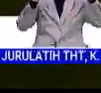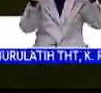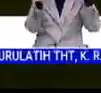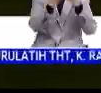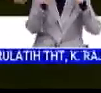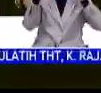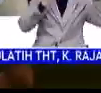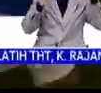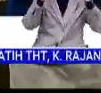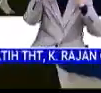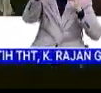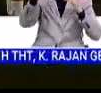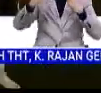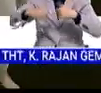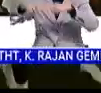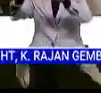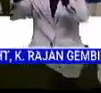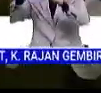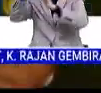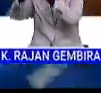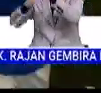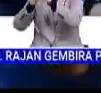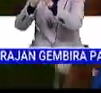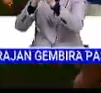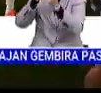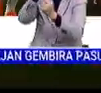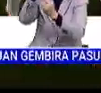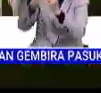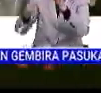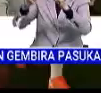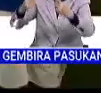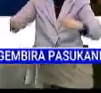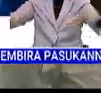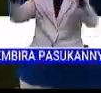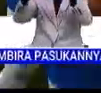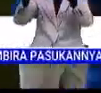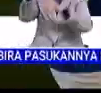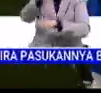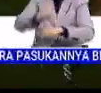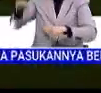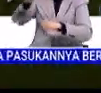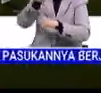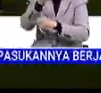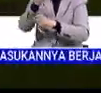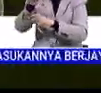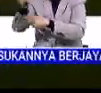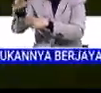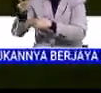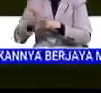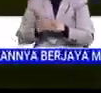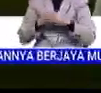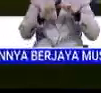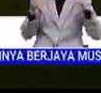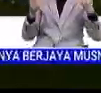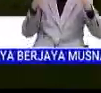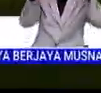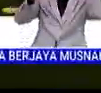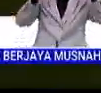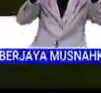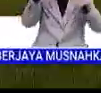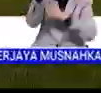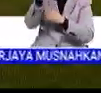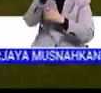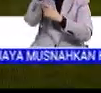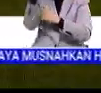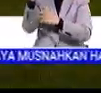Melaya dalam misi layak secara otomatik ke pusingan akhir Piala Asia 2023. Apa yang merisaukan Cheng Ho adalah